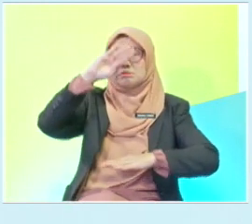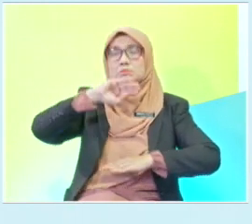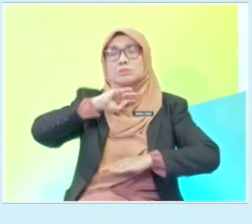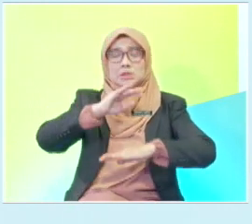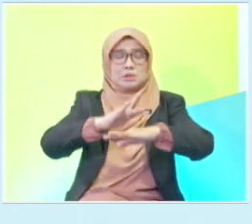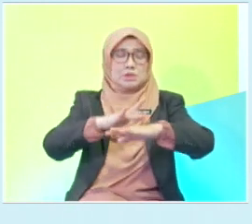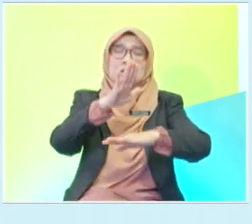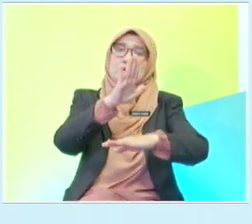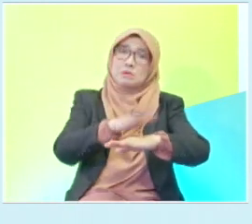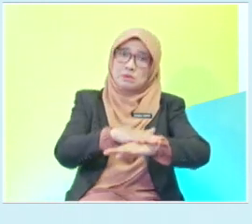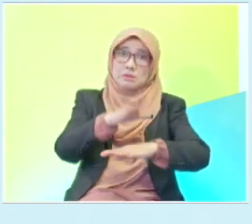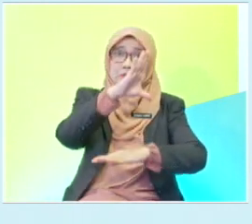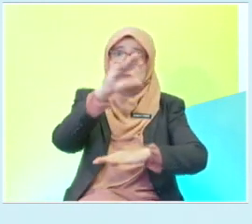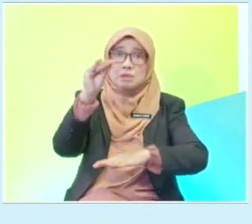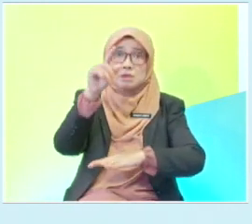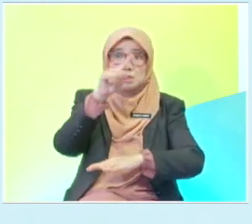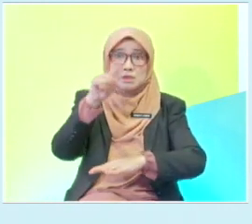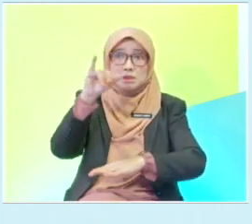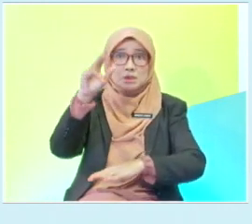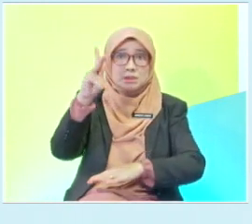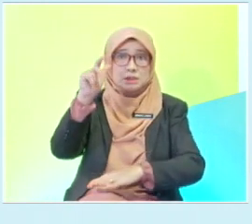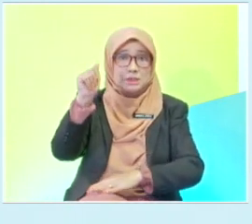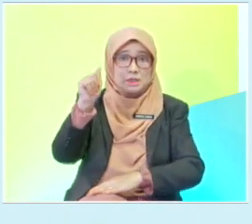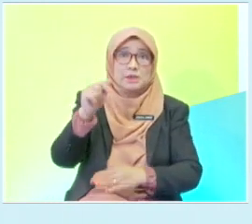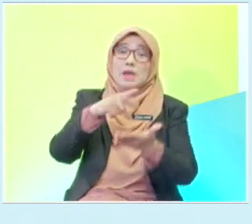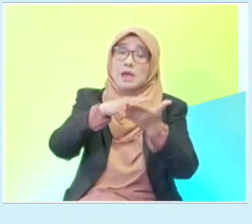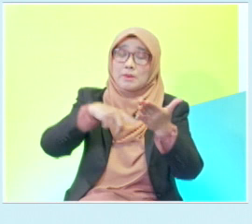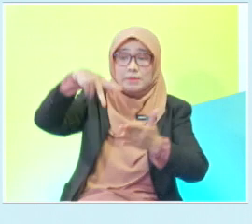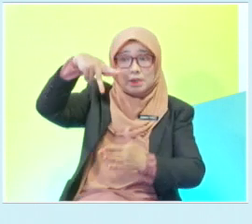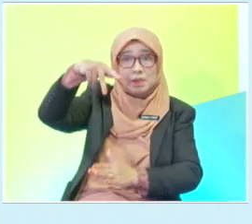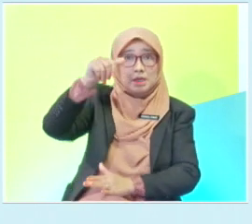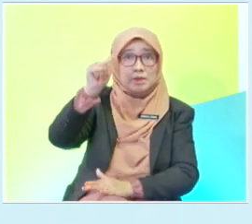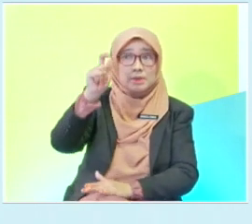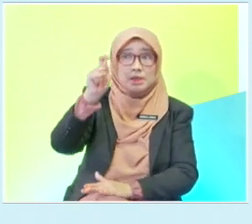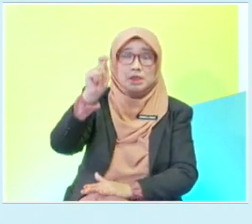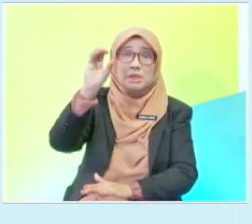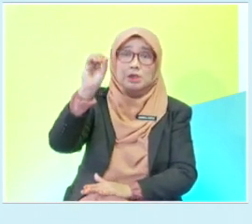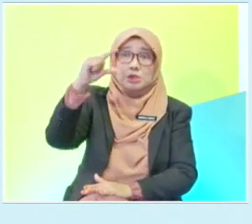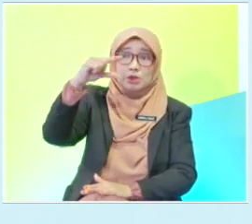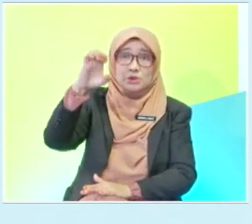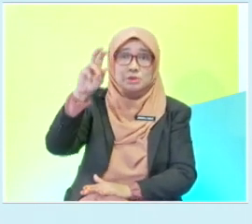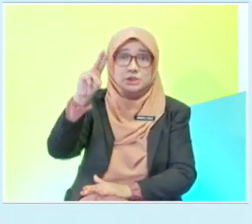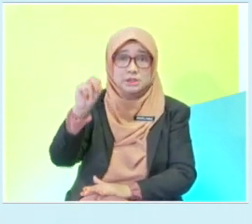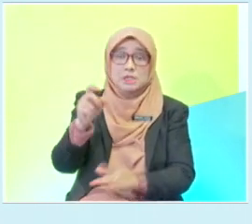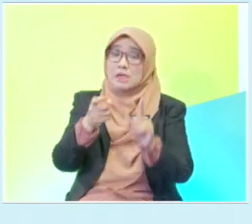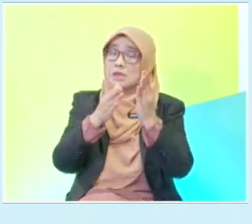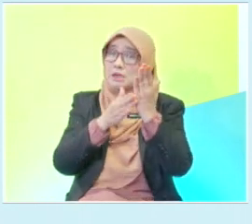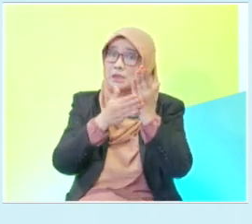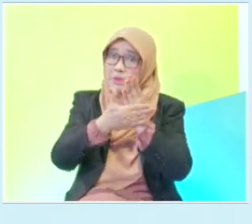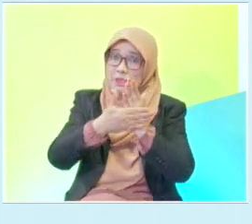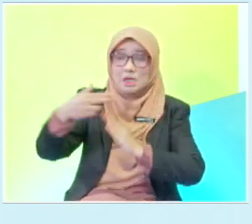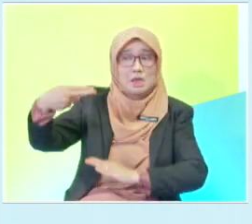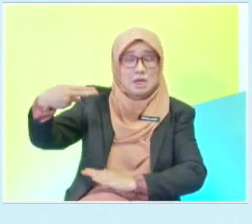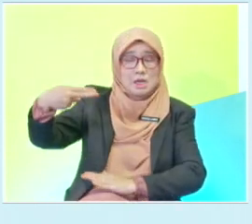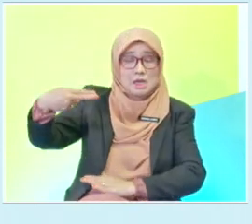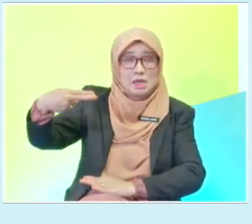juga Zika. Okey, kita tengok patogen. Okey, patogen penyebab penyakit denggi dan Zika ialah virus. Okey, untuk